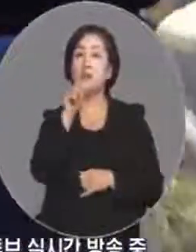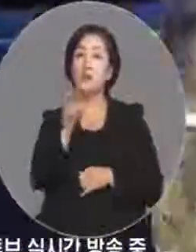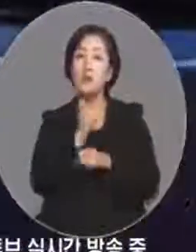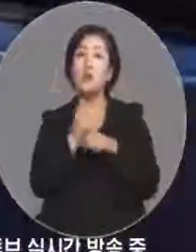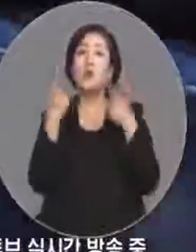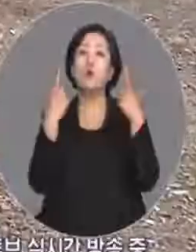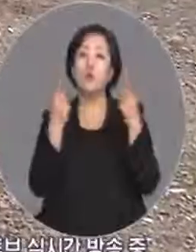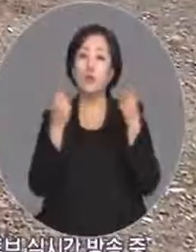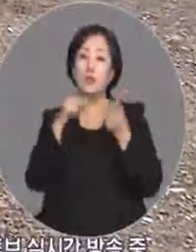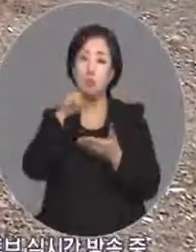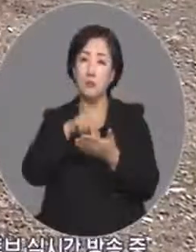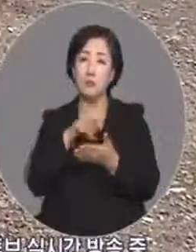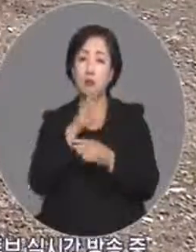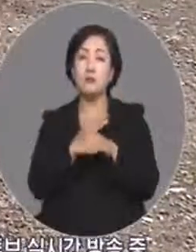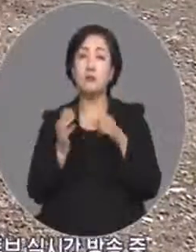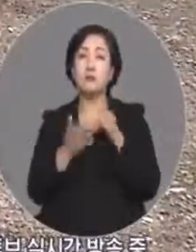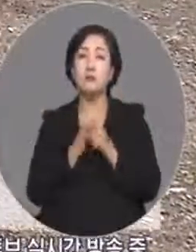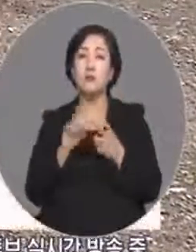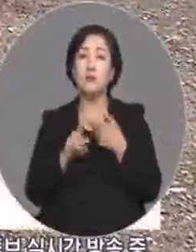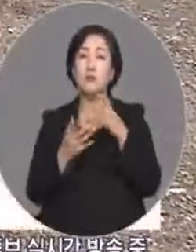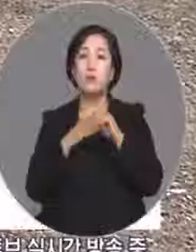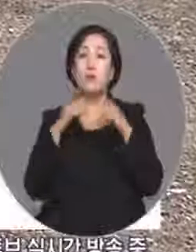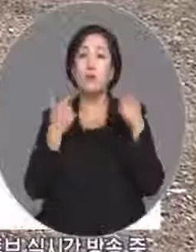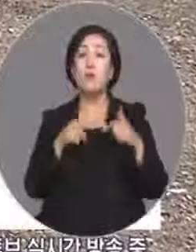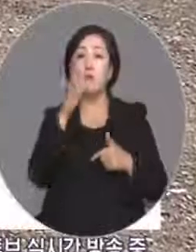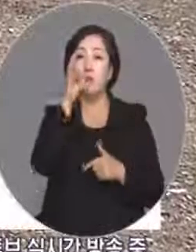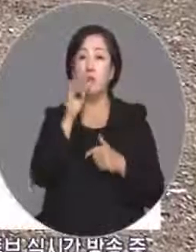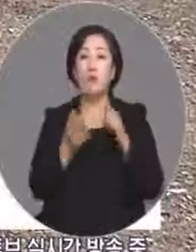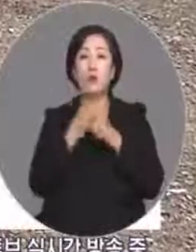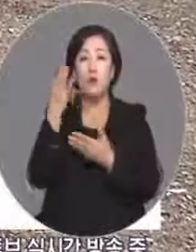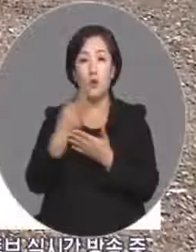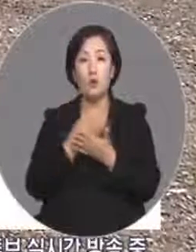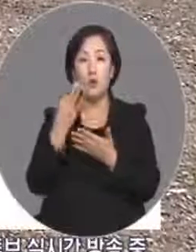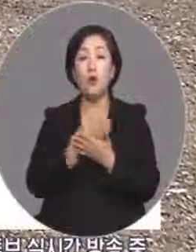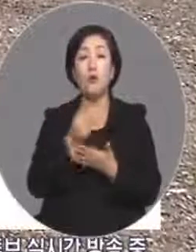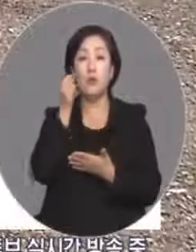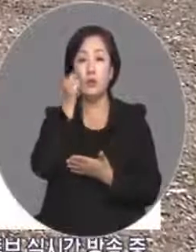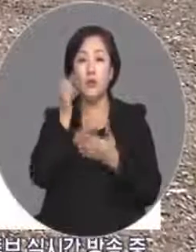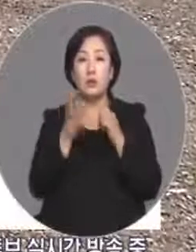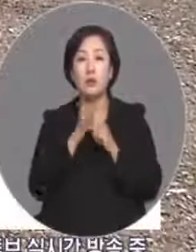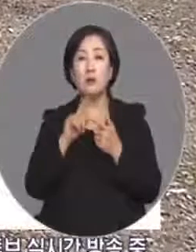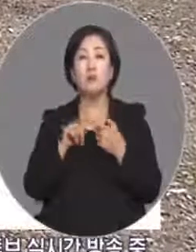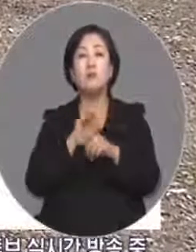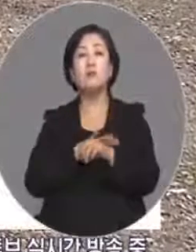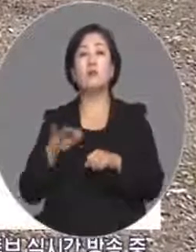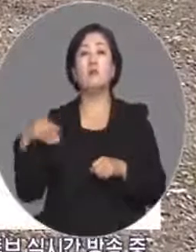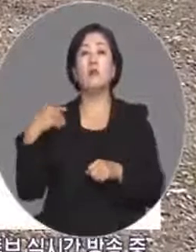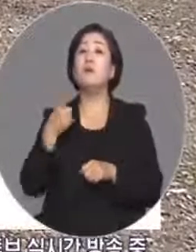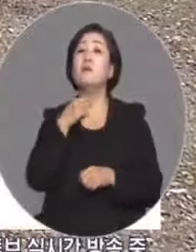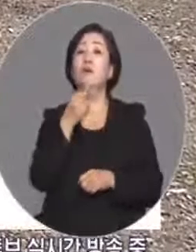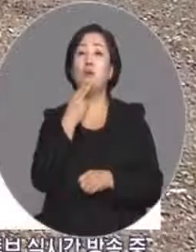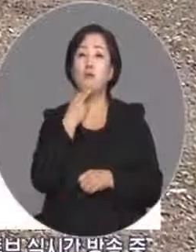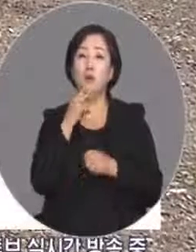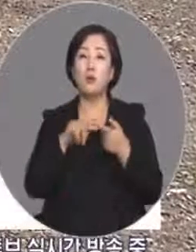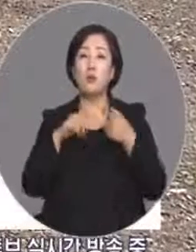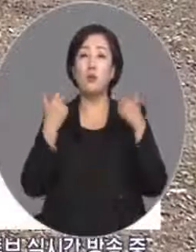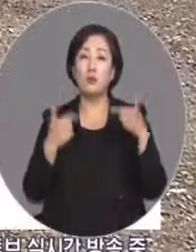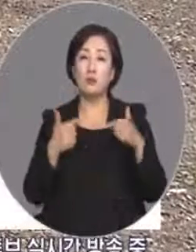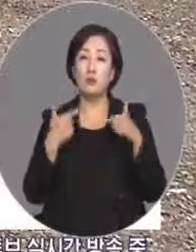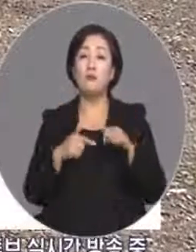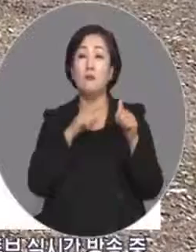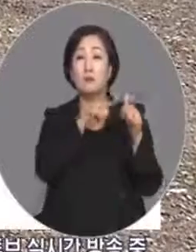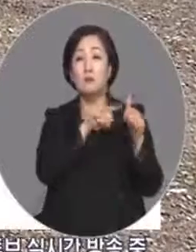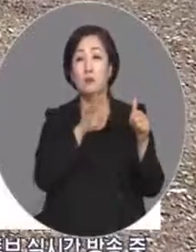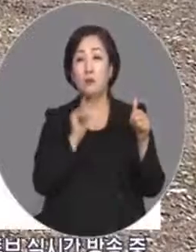마찬가지였습니다 0 외관의 매 쓰니까 대학이나 이렇게 되구요 동양이 몰라도 않아 그런 게 없다 아 그런가